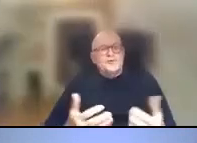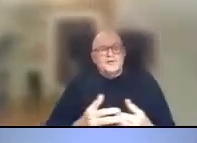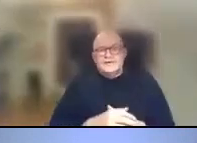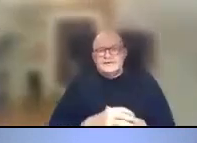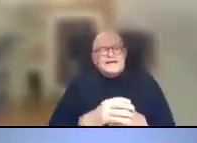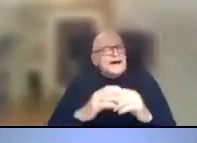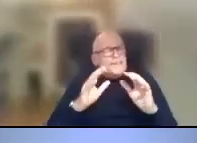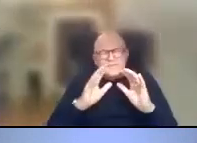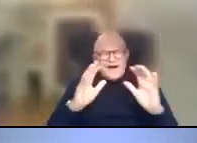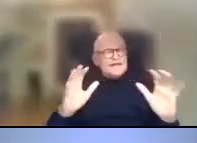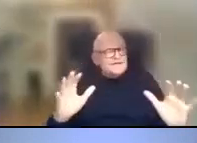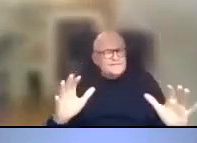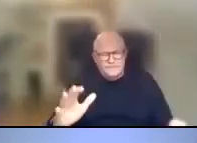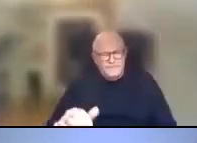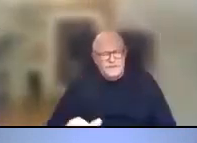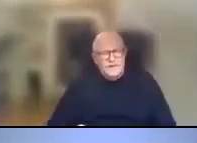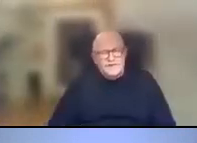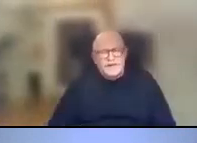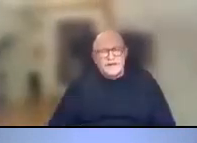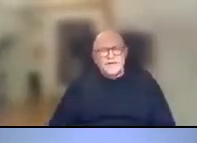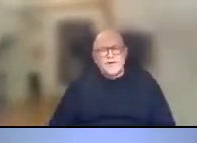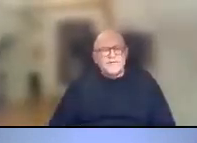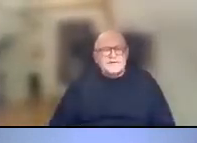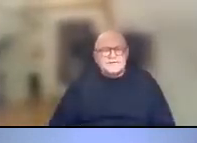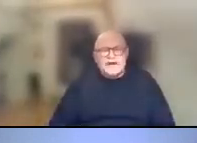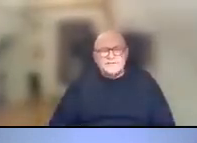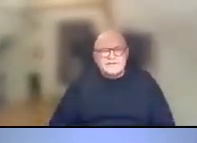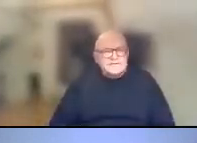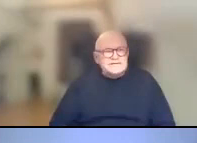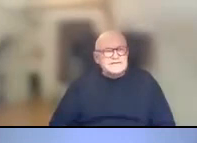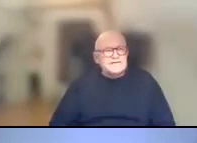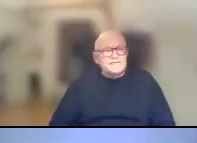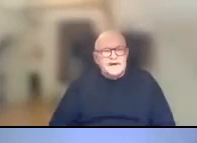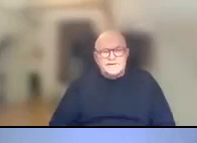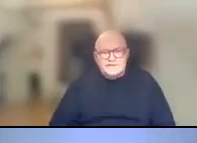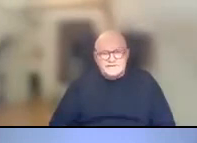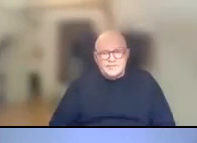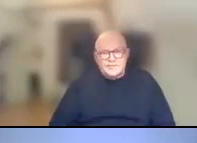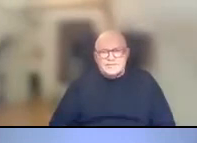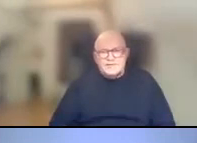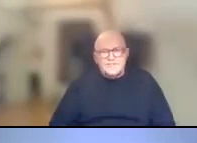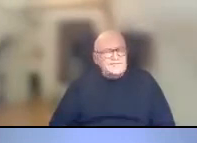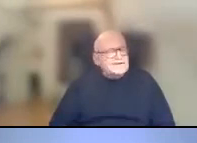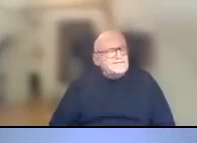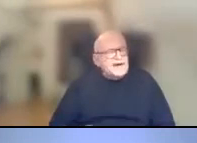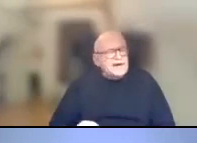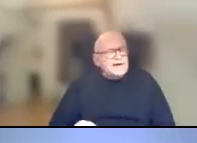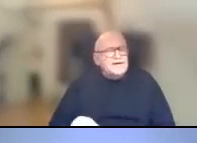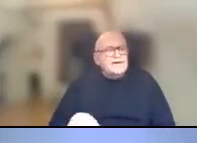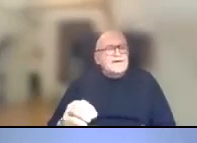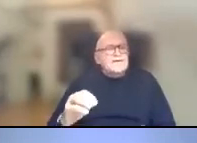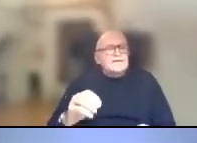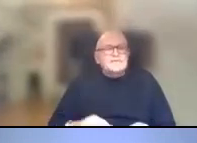und Nils H. bei weitem der häufigst Anwesende bei diesen Todesfällen